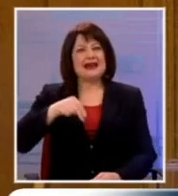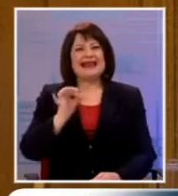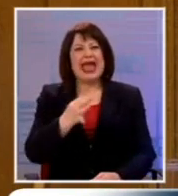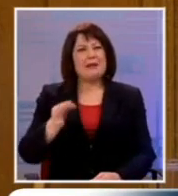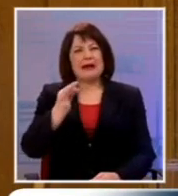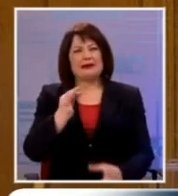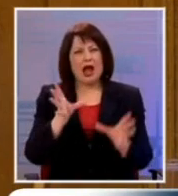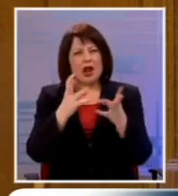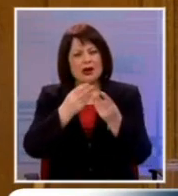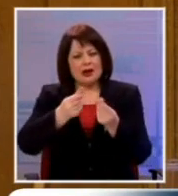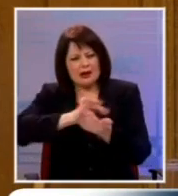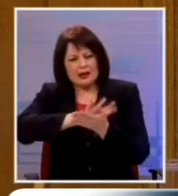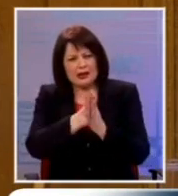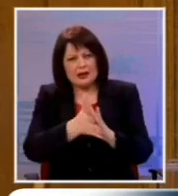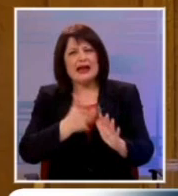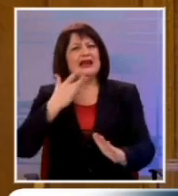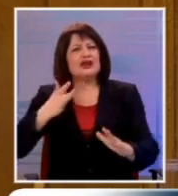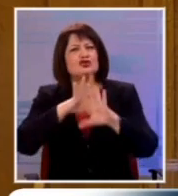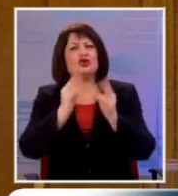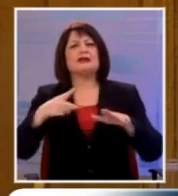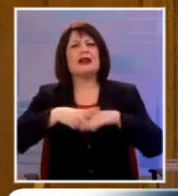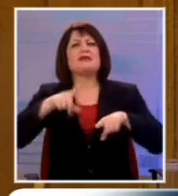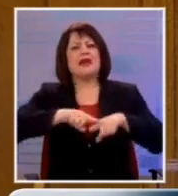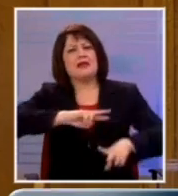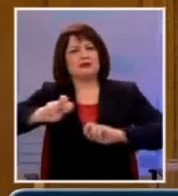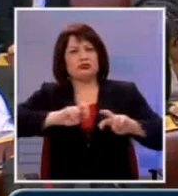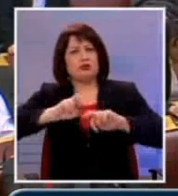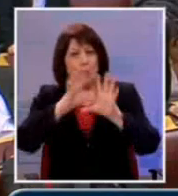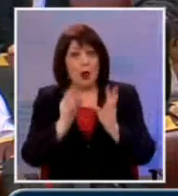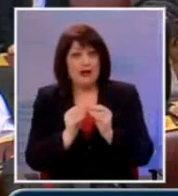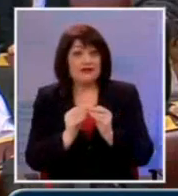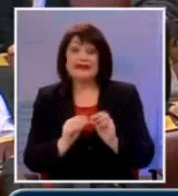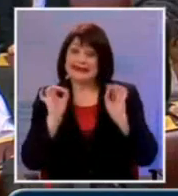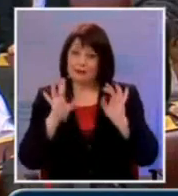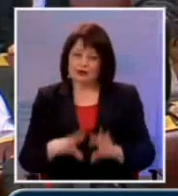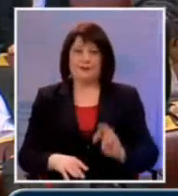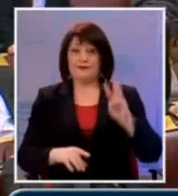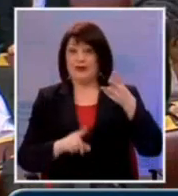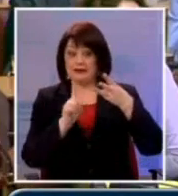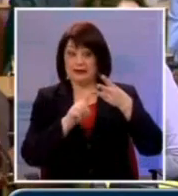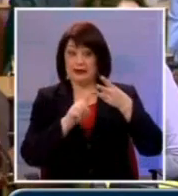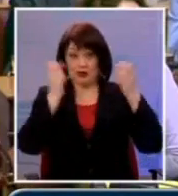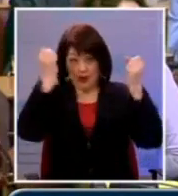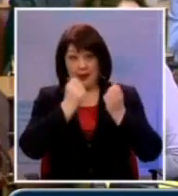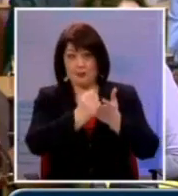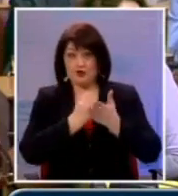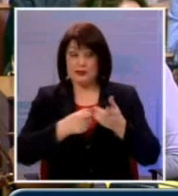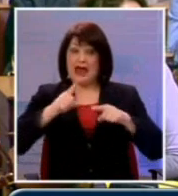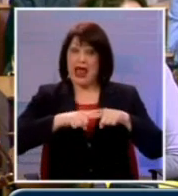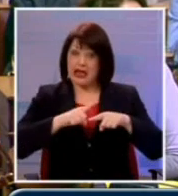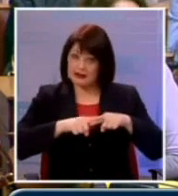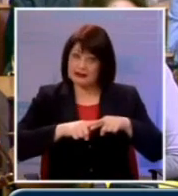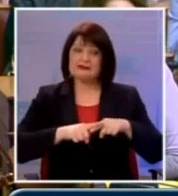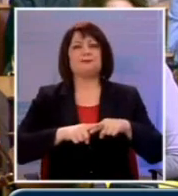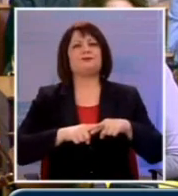κερμάτων, ούτε ο χρυσός της Τράπεζας Ελλάδας. Τρίτον, στις αποζημιώσεις προς τους Έλληνες